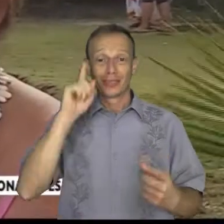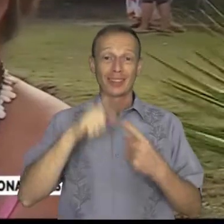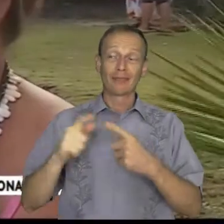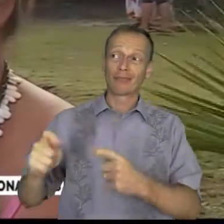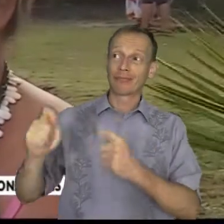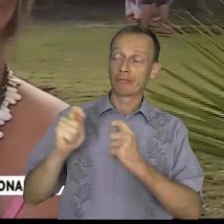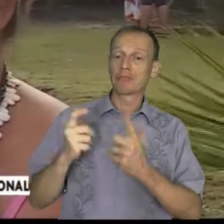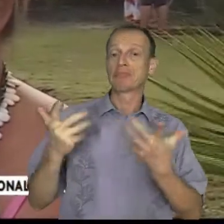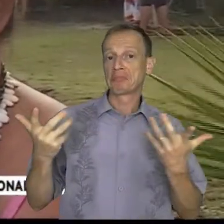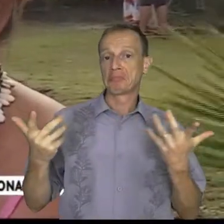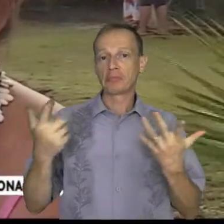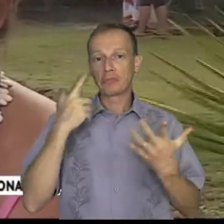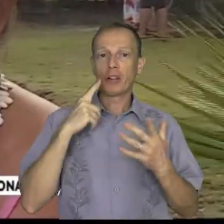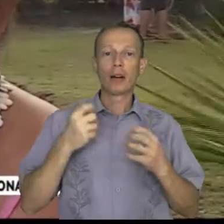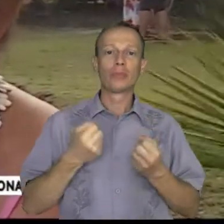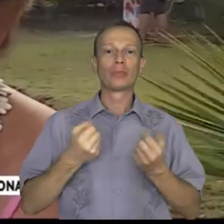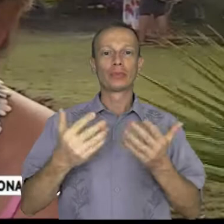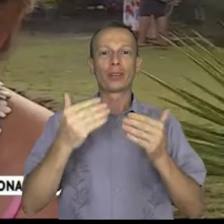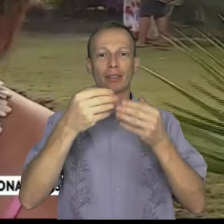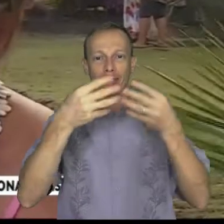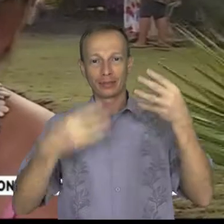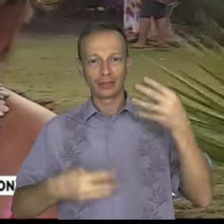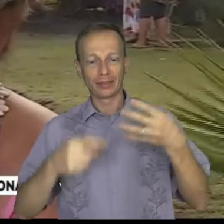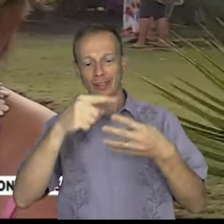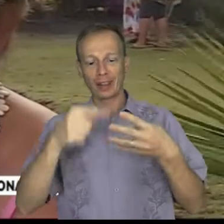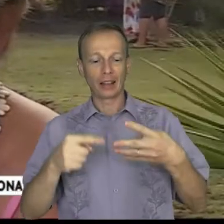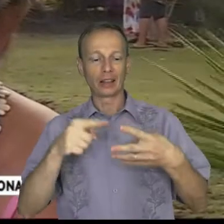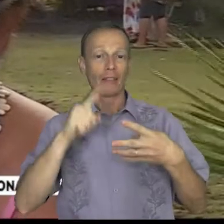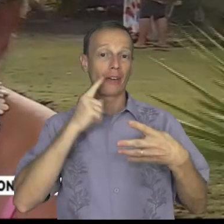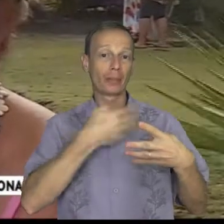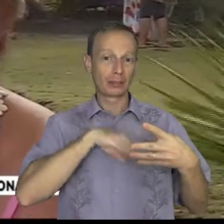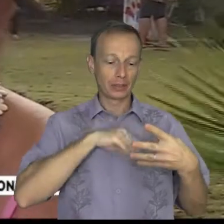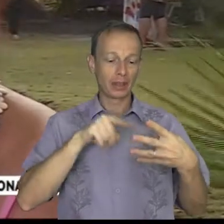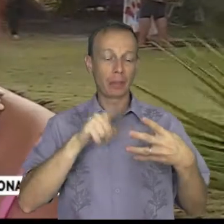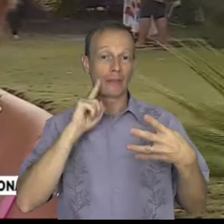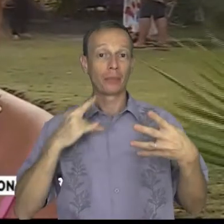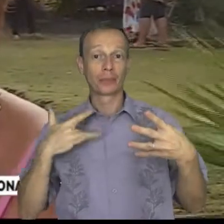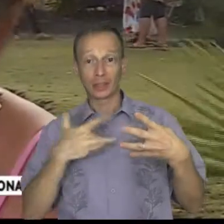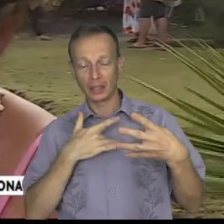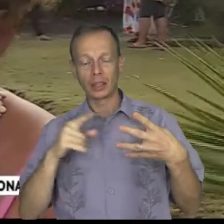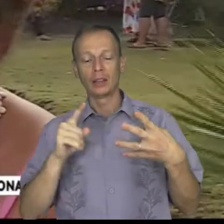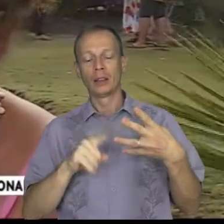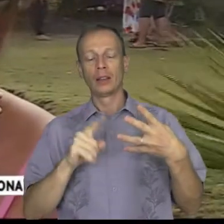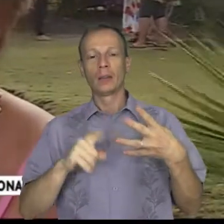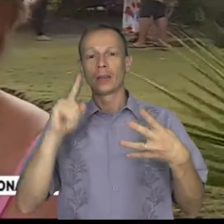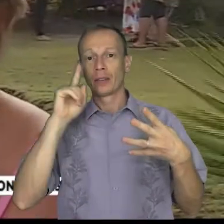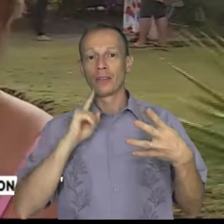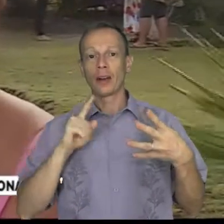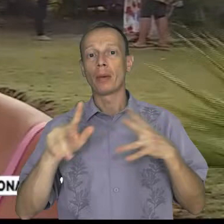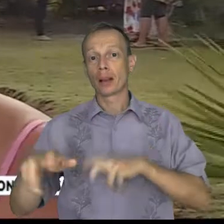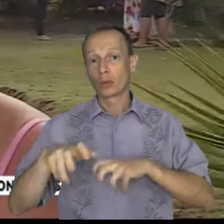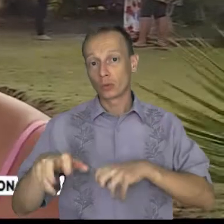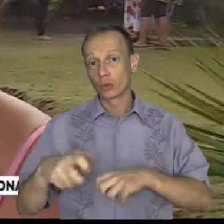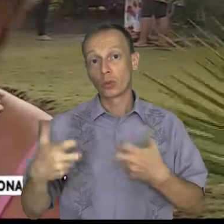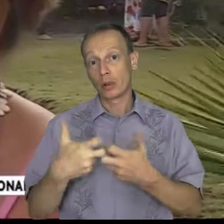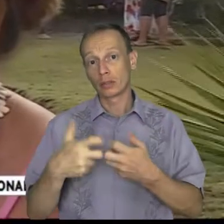féminin. Et à travers ce thème a été ensuite divisé en 4 sous-thèmes: la femme et les responsabilités, la